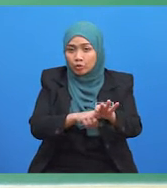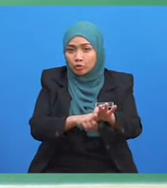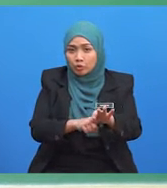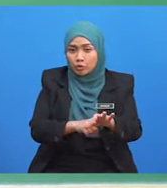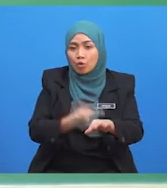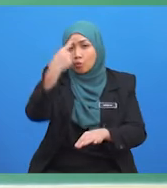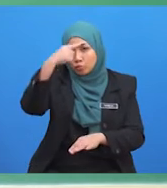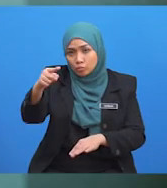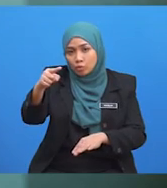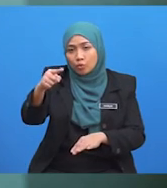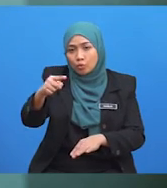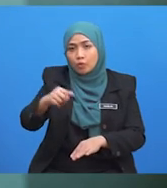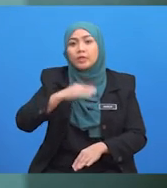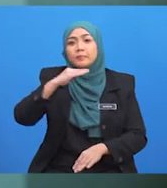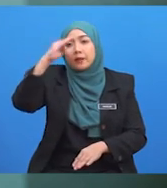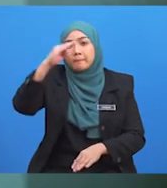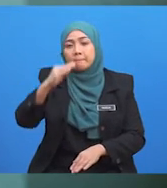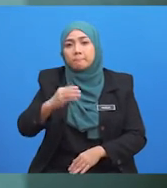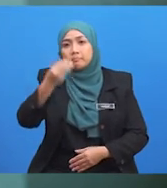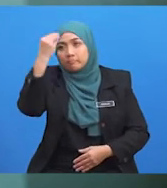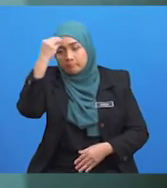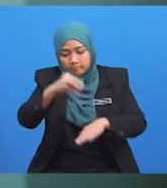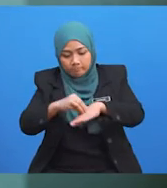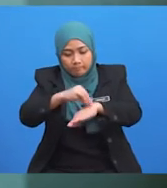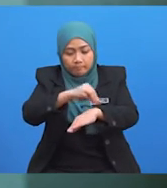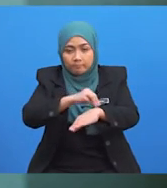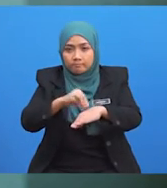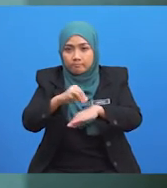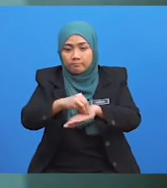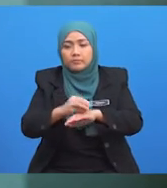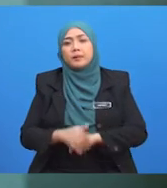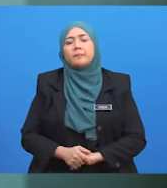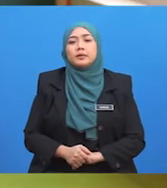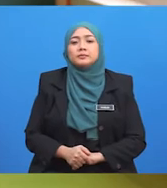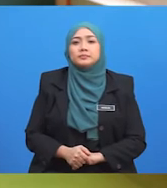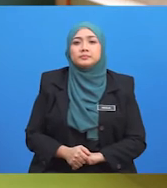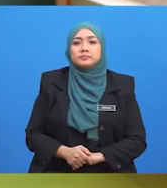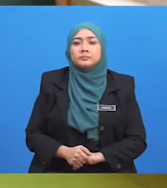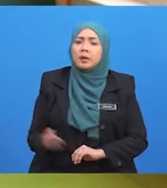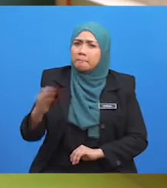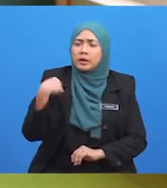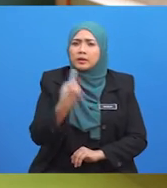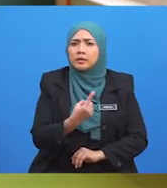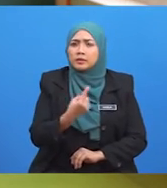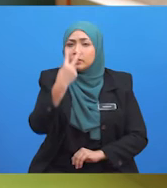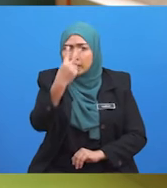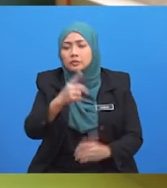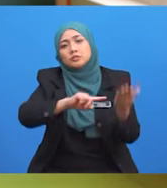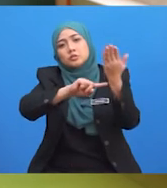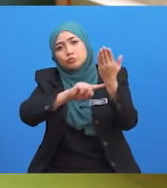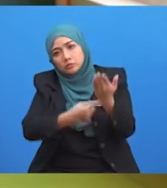demam campak. Sebelum kita pergi ke subtopik yang seterusnya, mari kita imbas